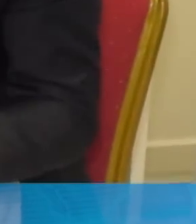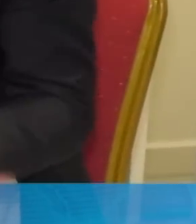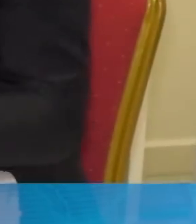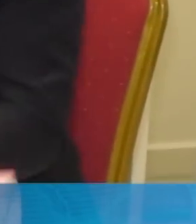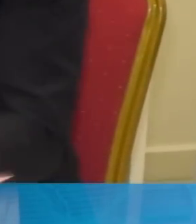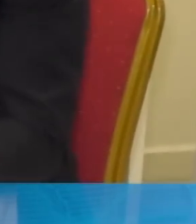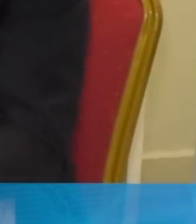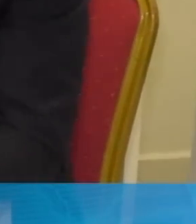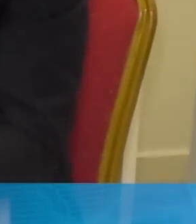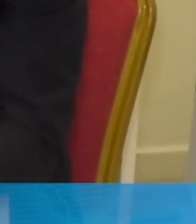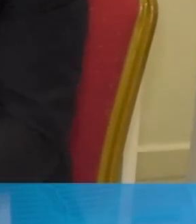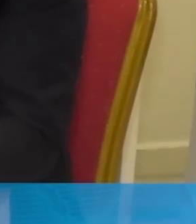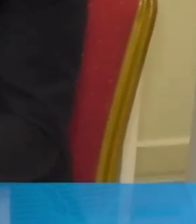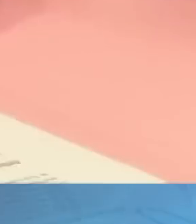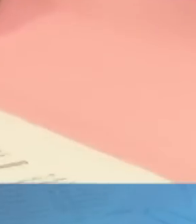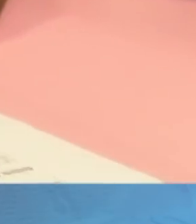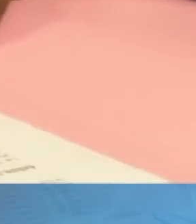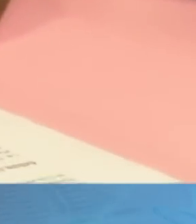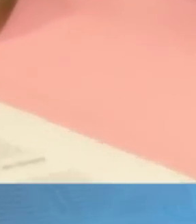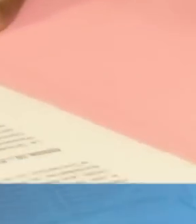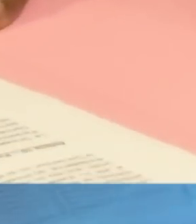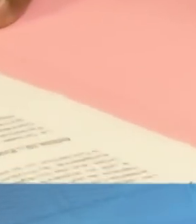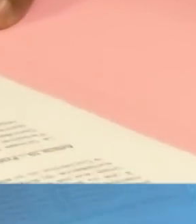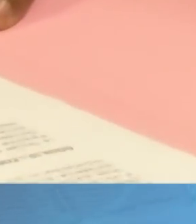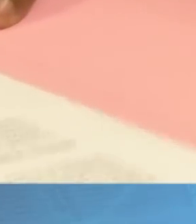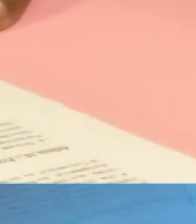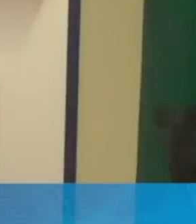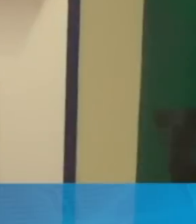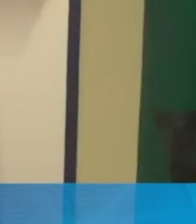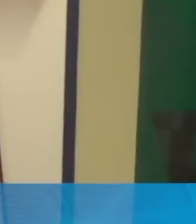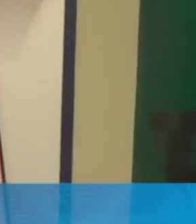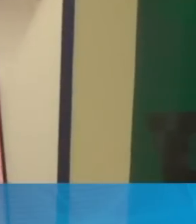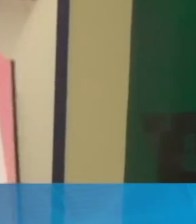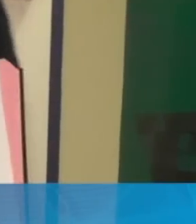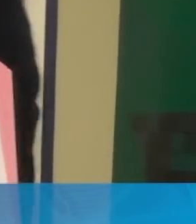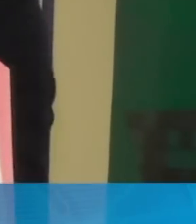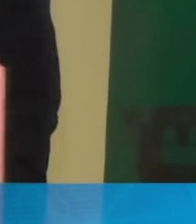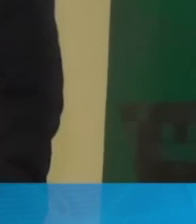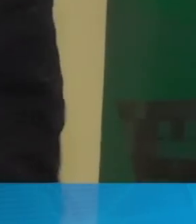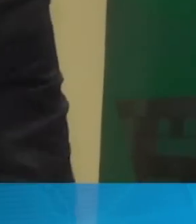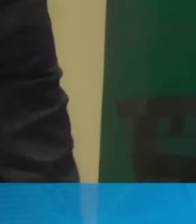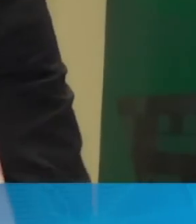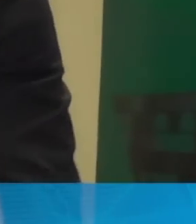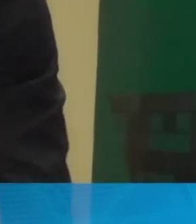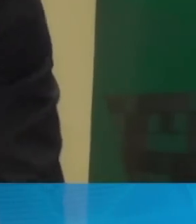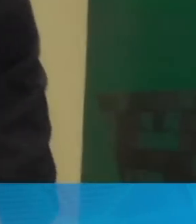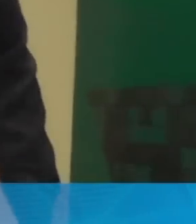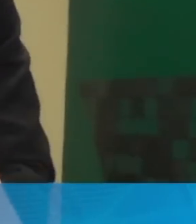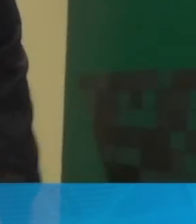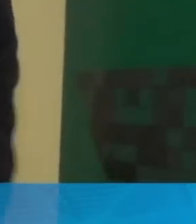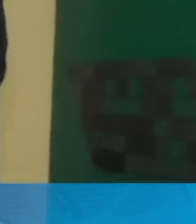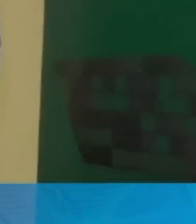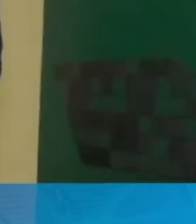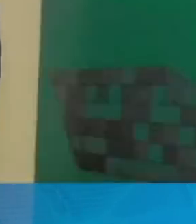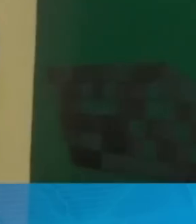et de l'Industrie et de la promotion des PME, une structure internationale opérant dans le crédit assurance. On en parle dans cette édition avec Lansiné Bakayoko.